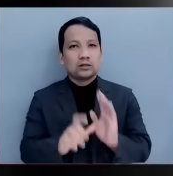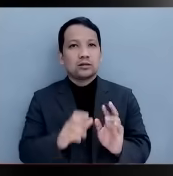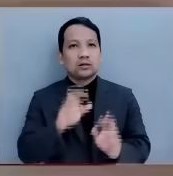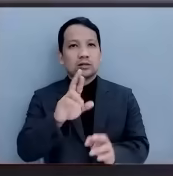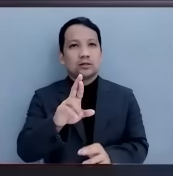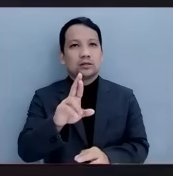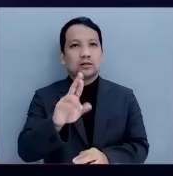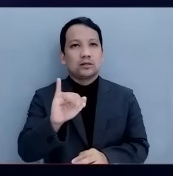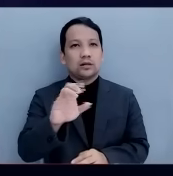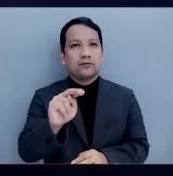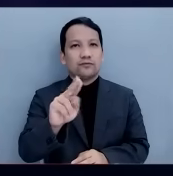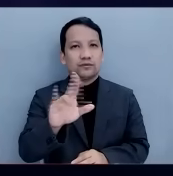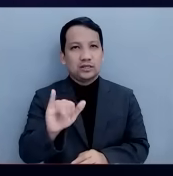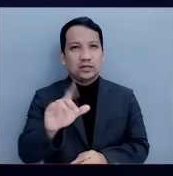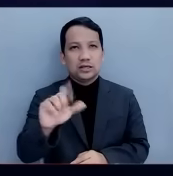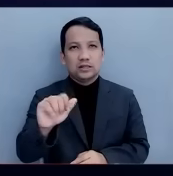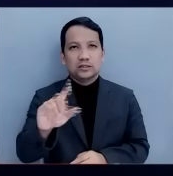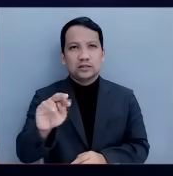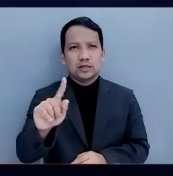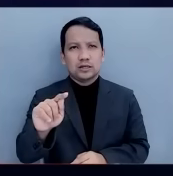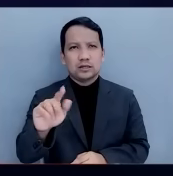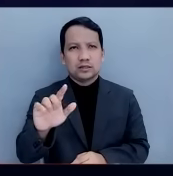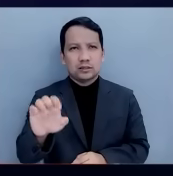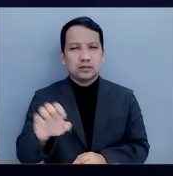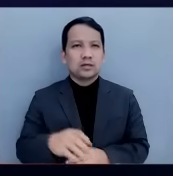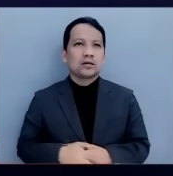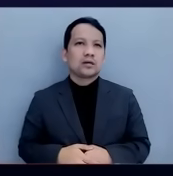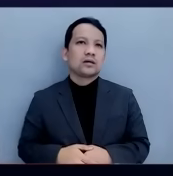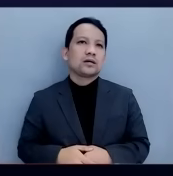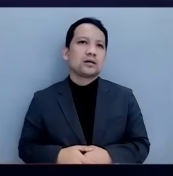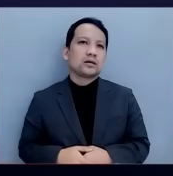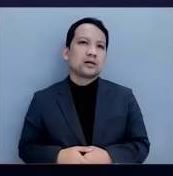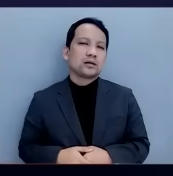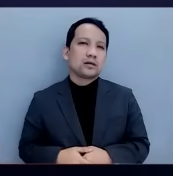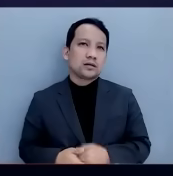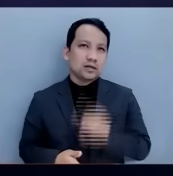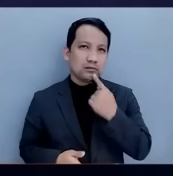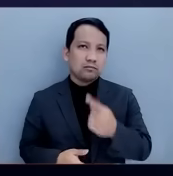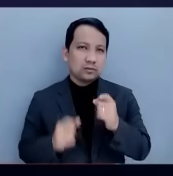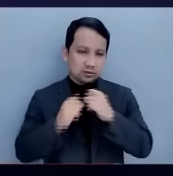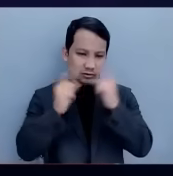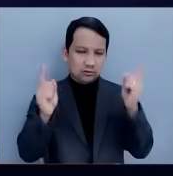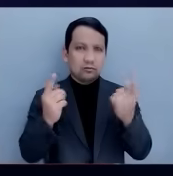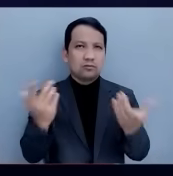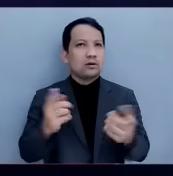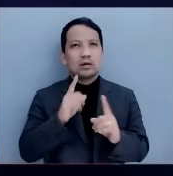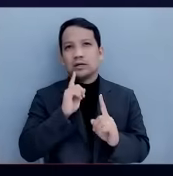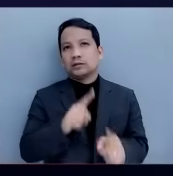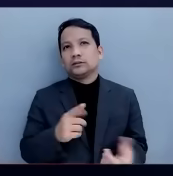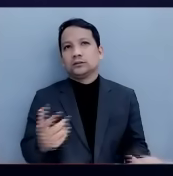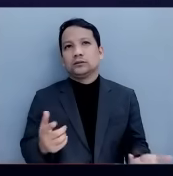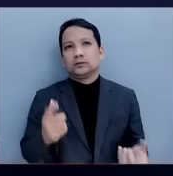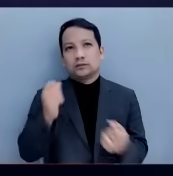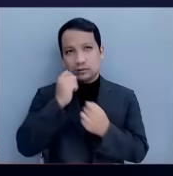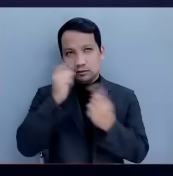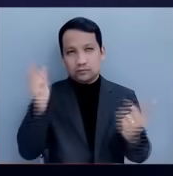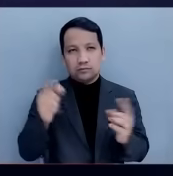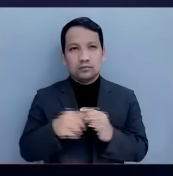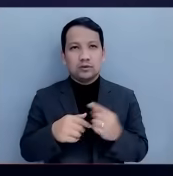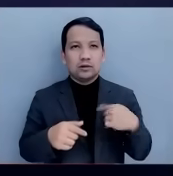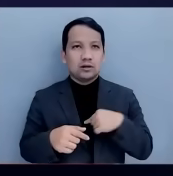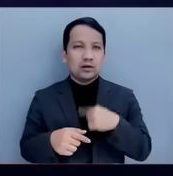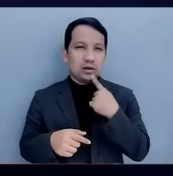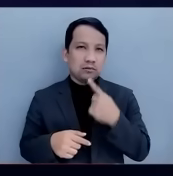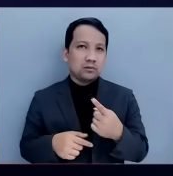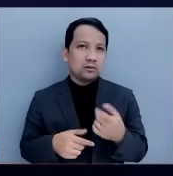Alzate. Wala akong mag-abi. Nagulat kami na masyak, takot.